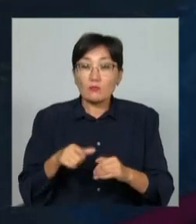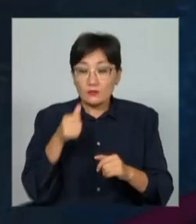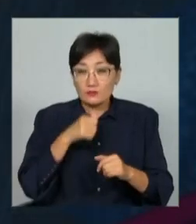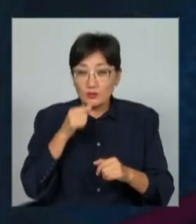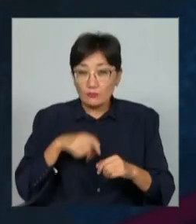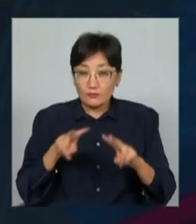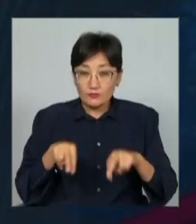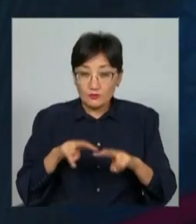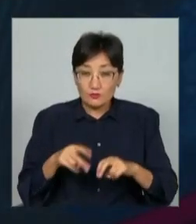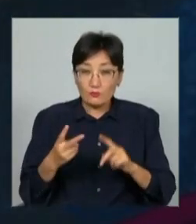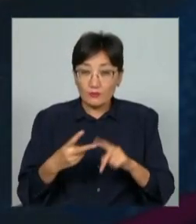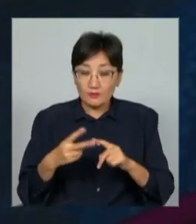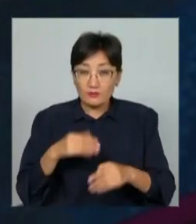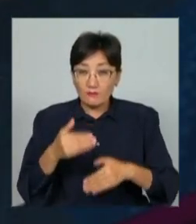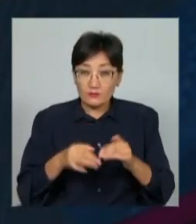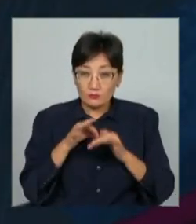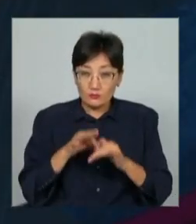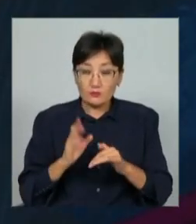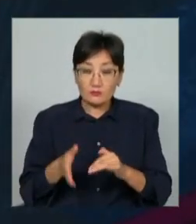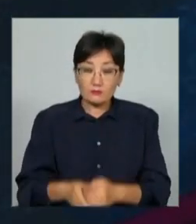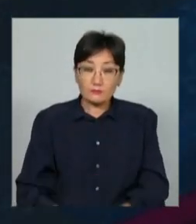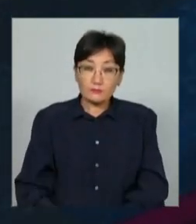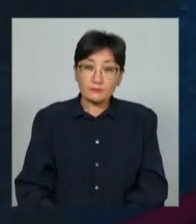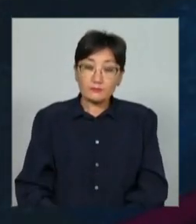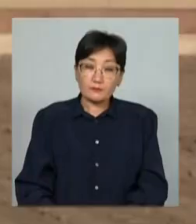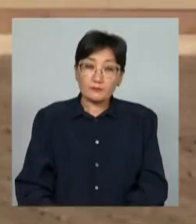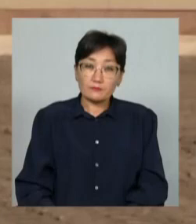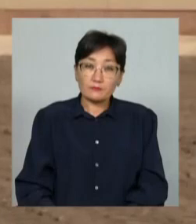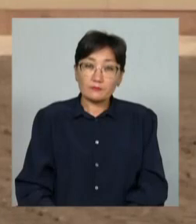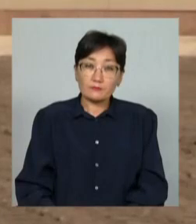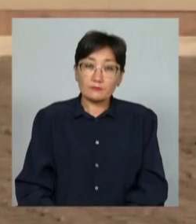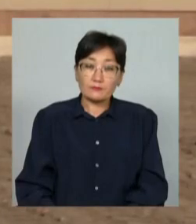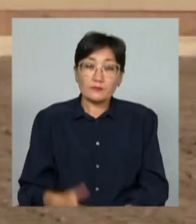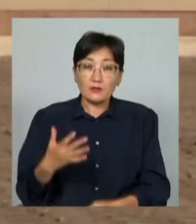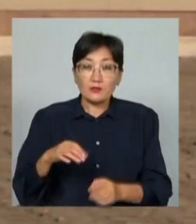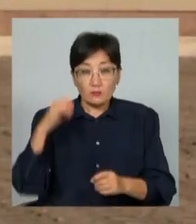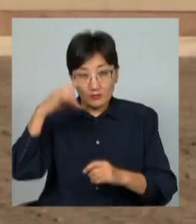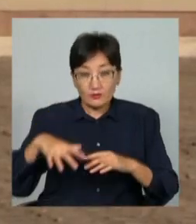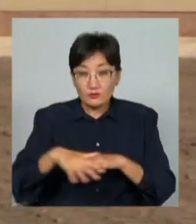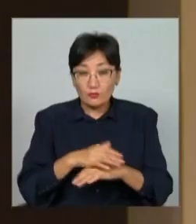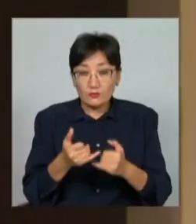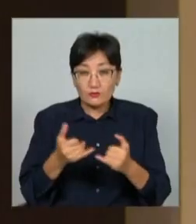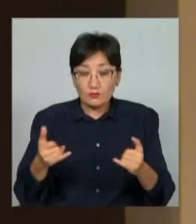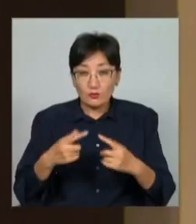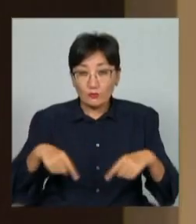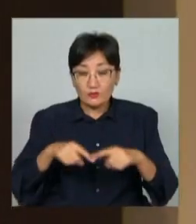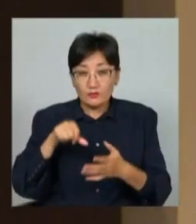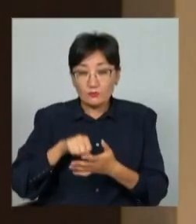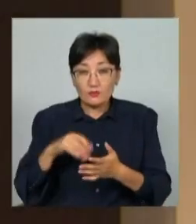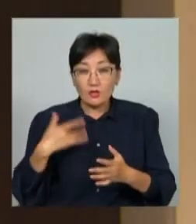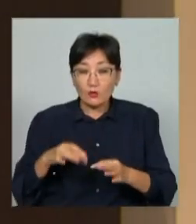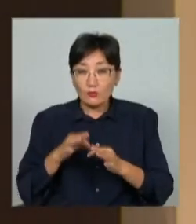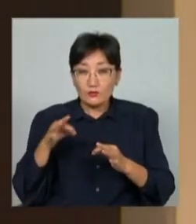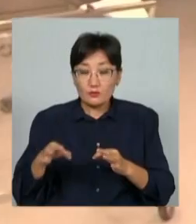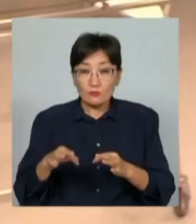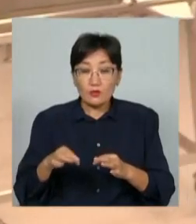клиникалық зерттеулердің екінші фазасынан өткізілмек. Ел үшін егілемін азаматтық штабының өкілдері Жамбыл